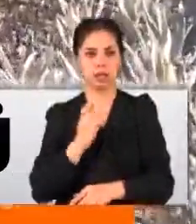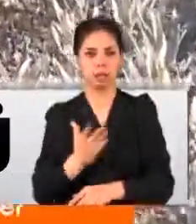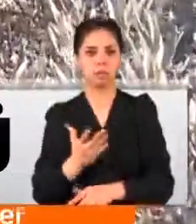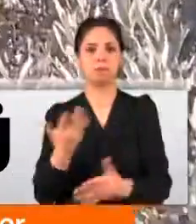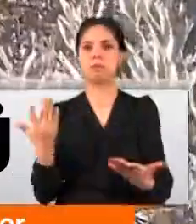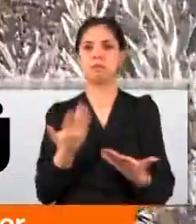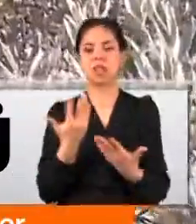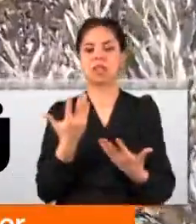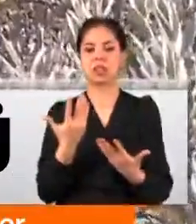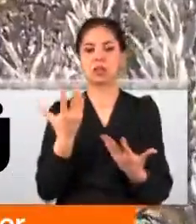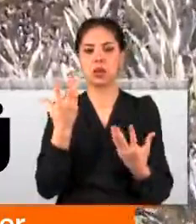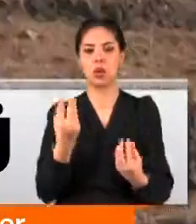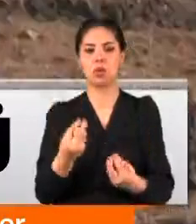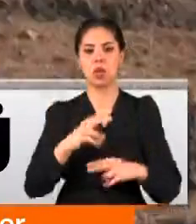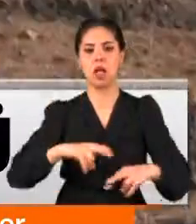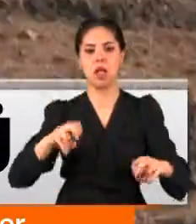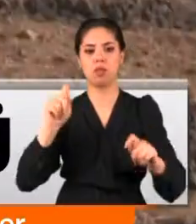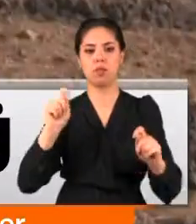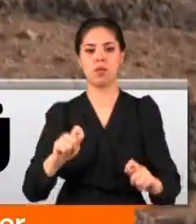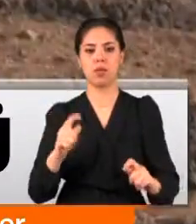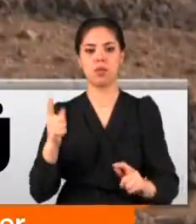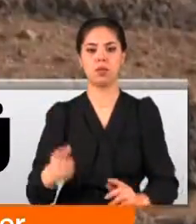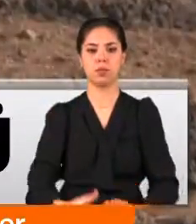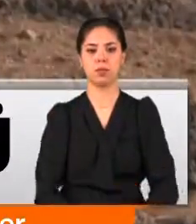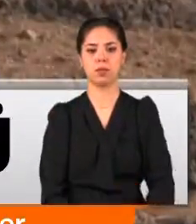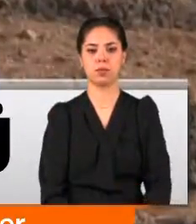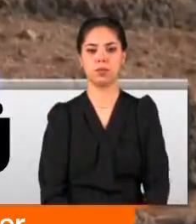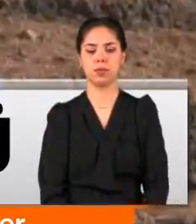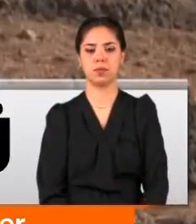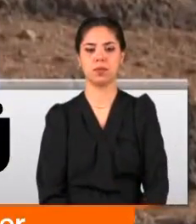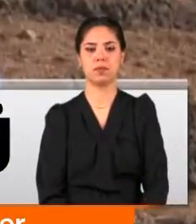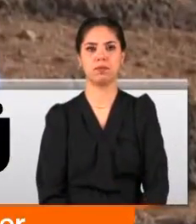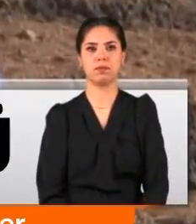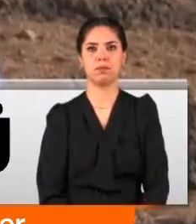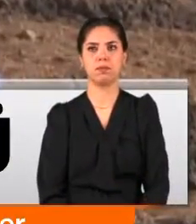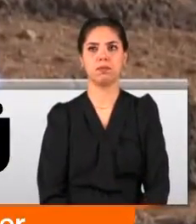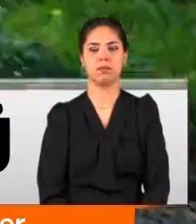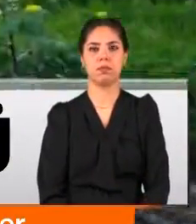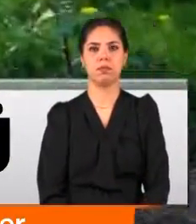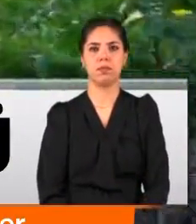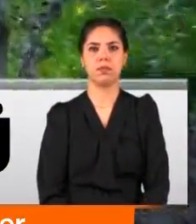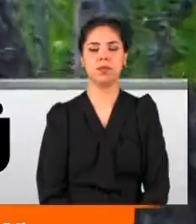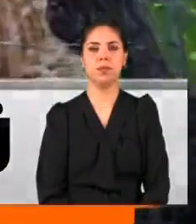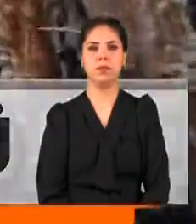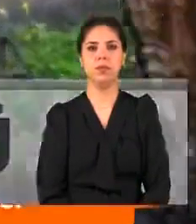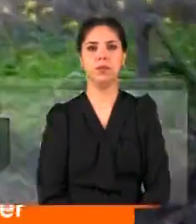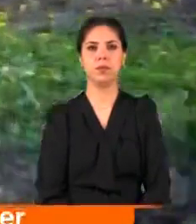Nasıl bir şey olduğunu araştırılıyor şu anda. Son 500 yıldaki en büyük deprem olduğunu söyleyebiliyoruz.